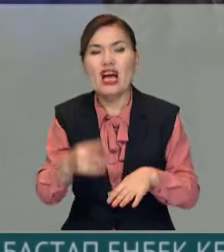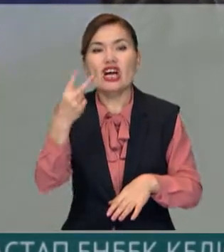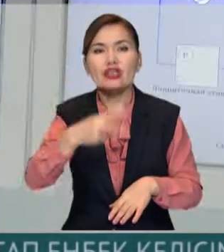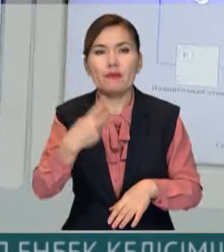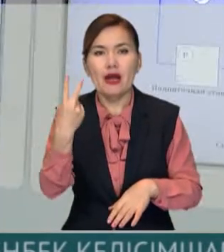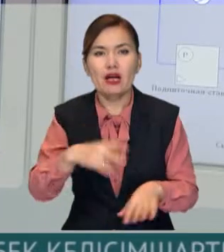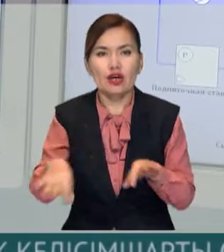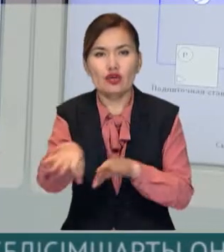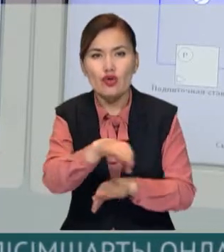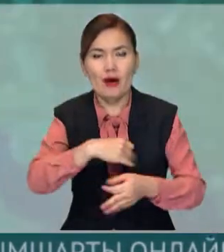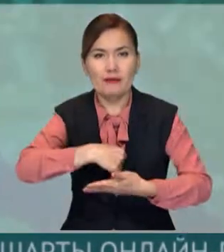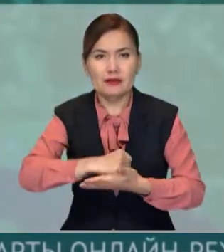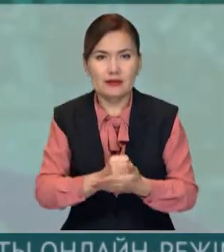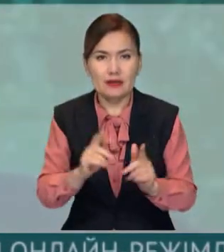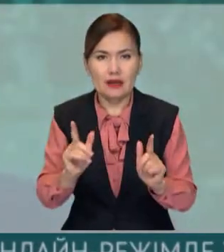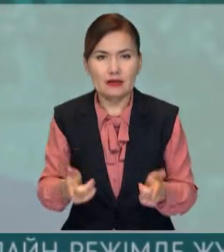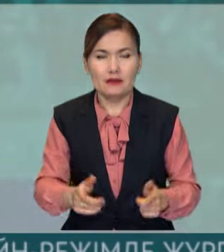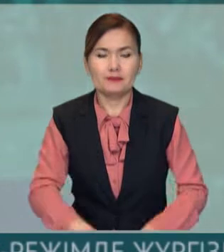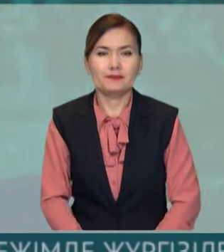жоба пысықталуда.